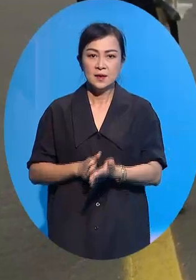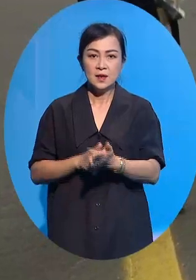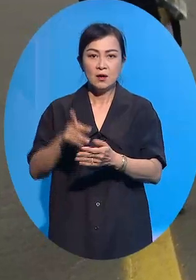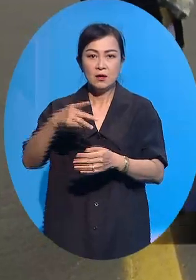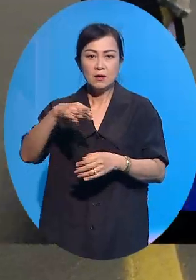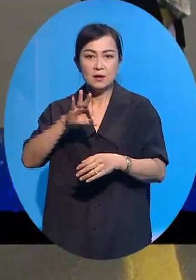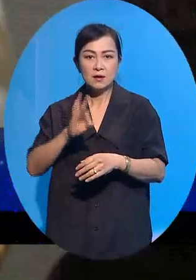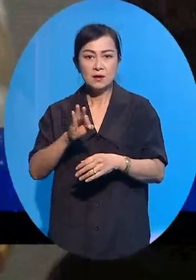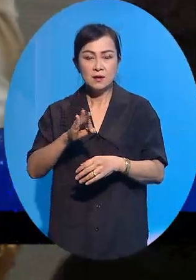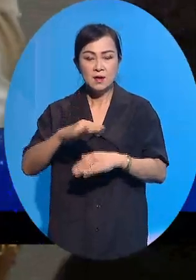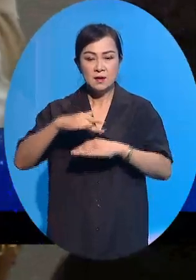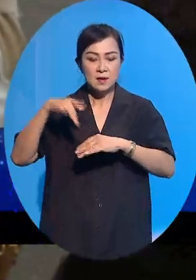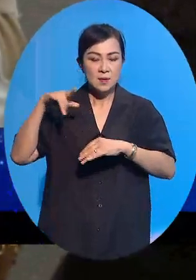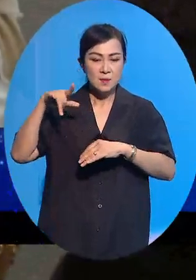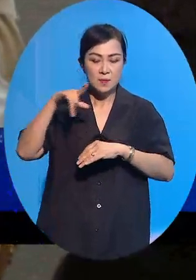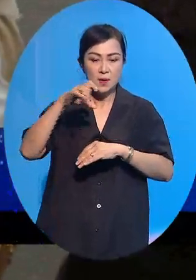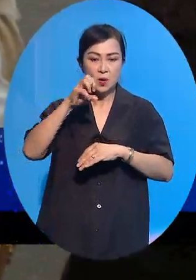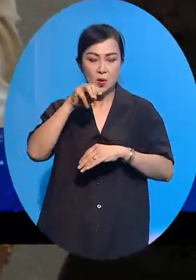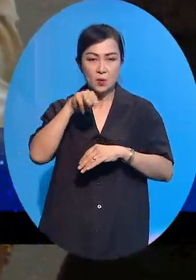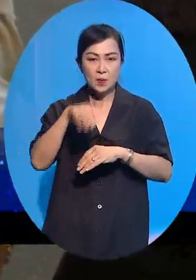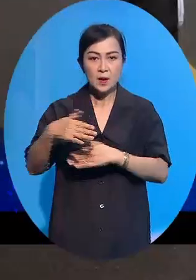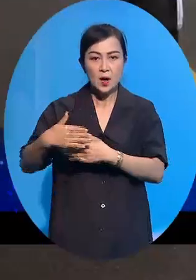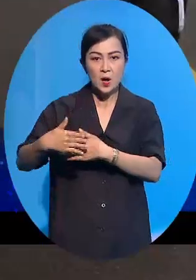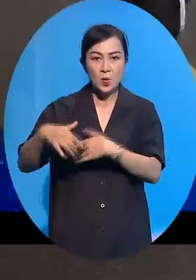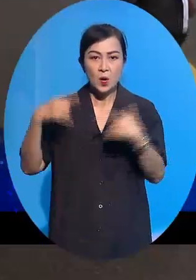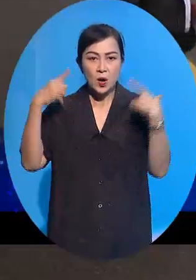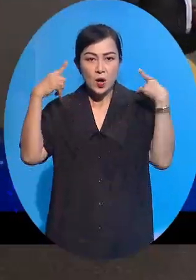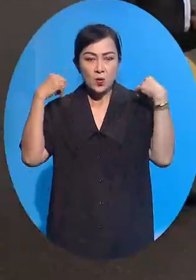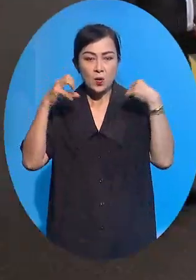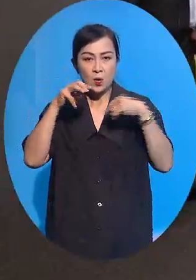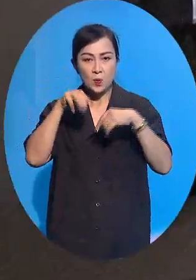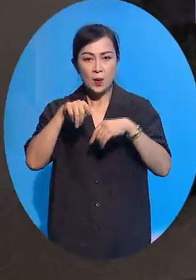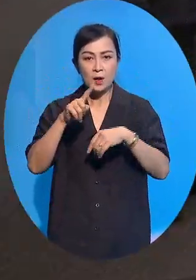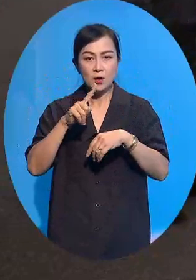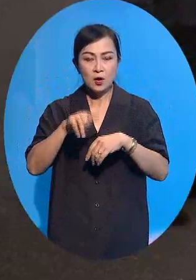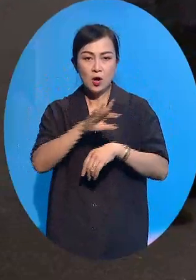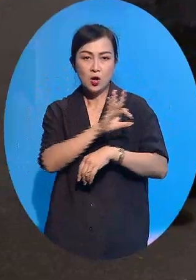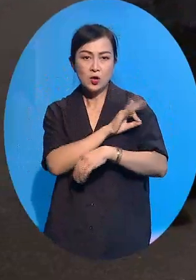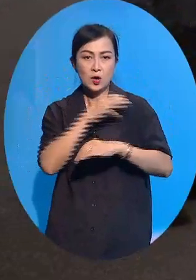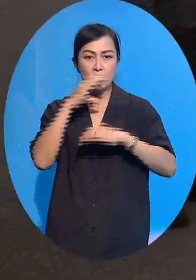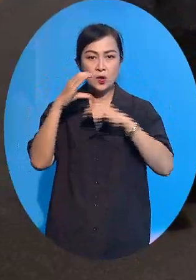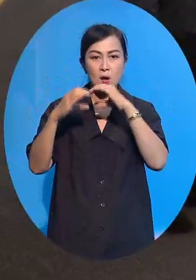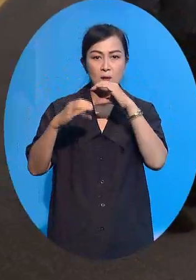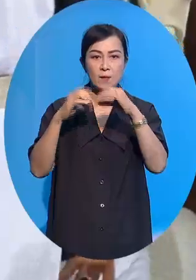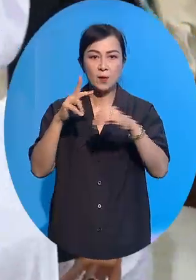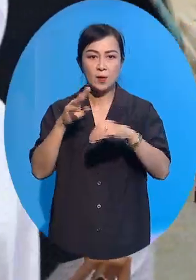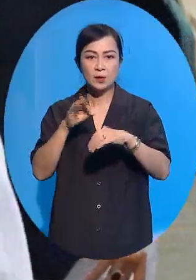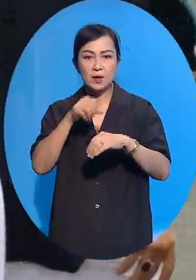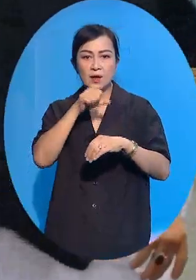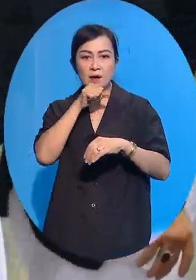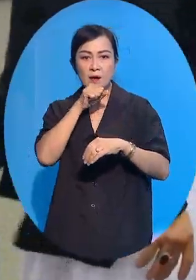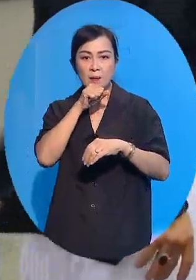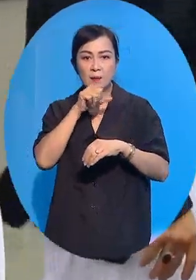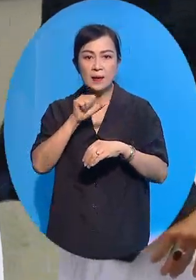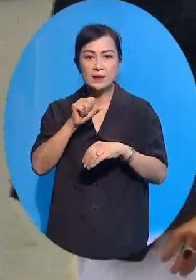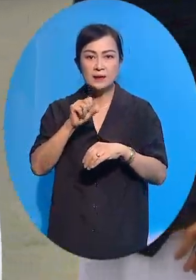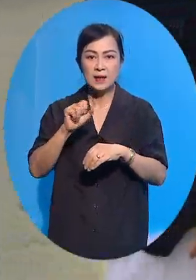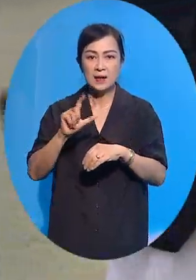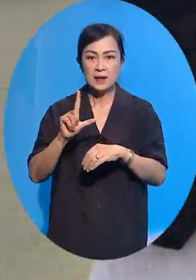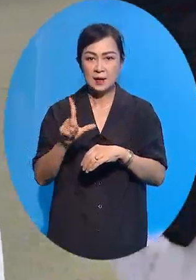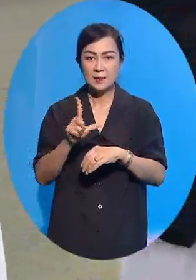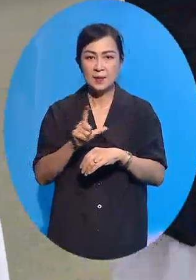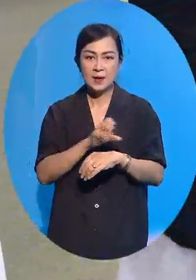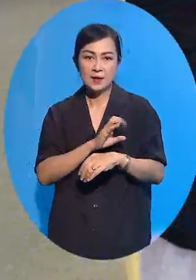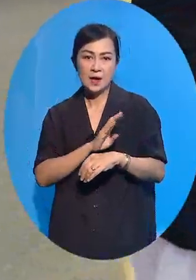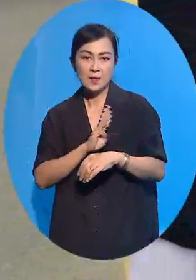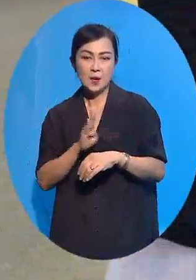Theo Reuters, trên chiếc máy bay của Oman, ngoài các giới chức Oman, còn có trưởng đoàn đàm phán của lực lượng Houthi, ông Mohammed Abdul Salam và